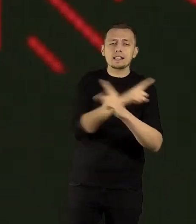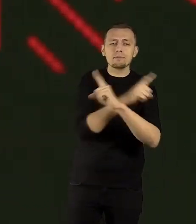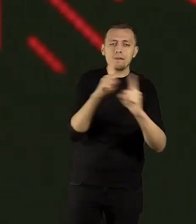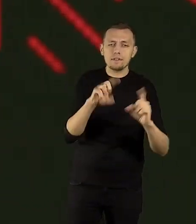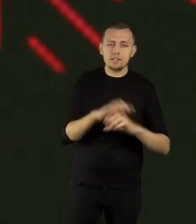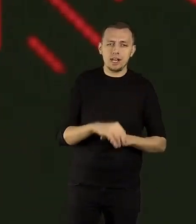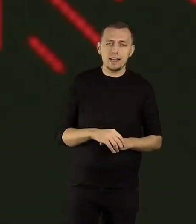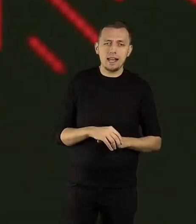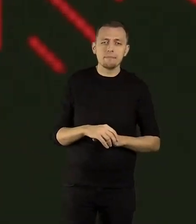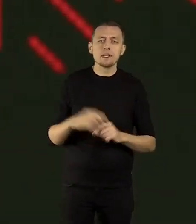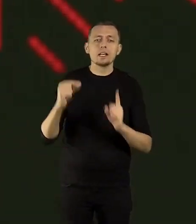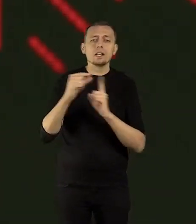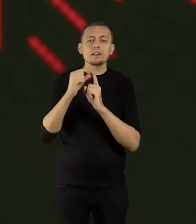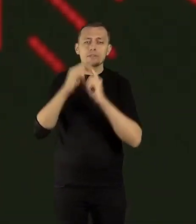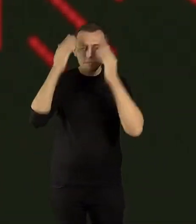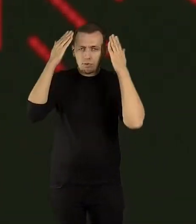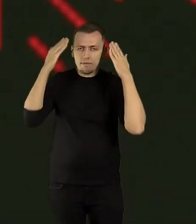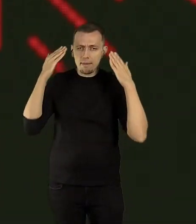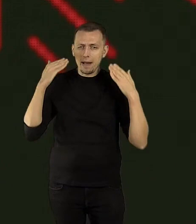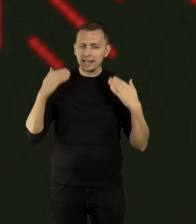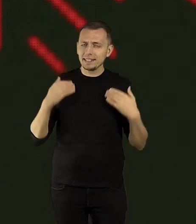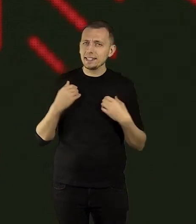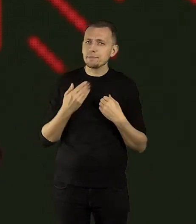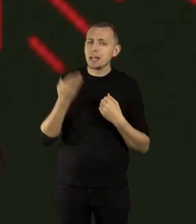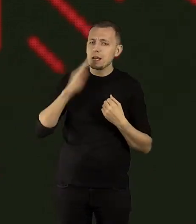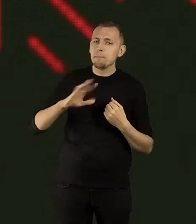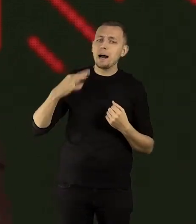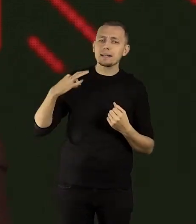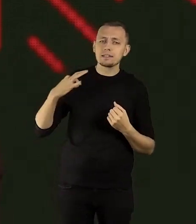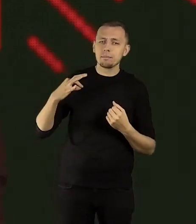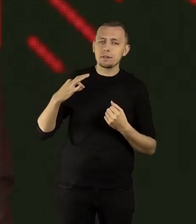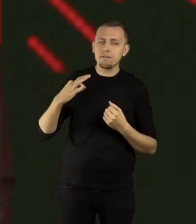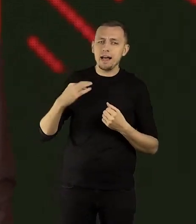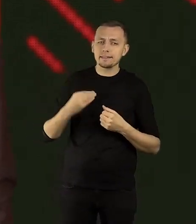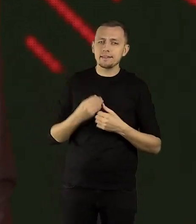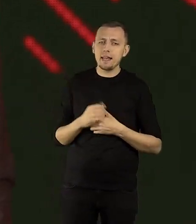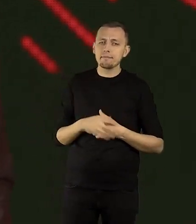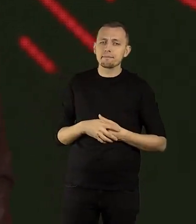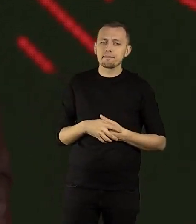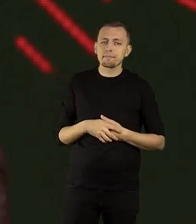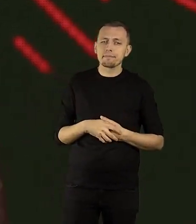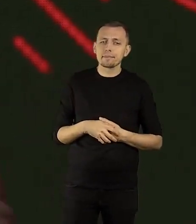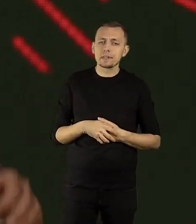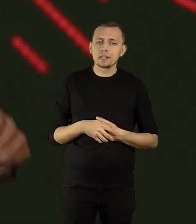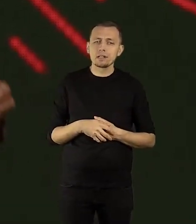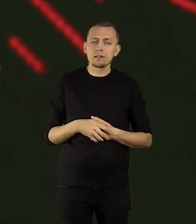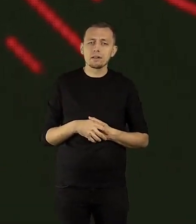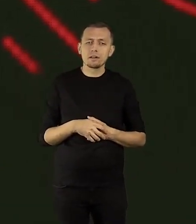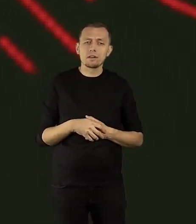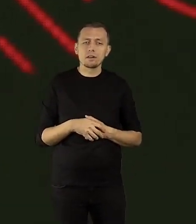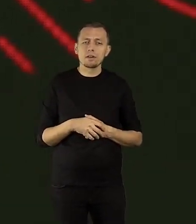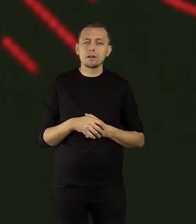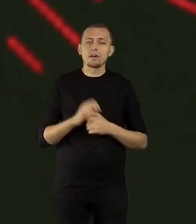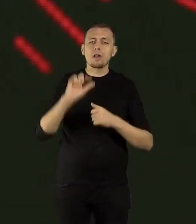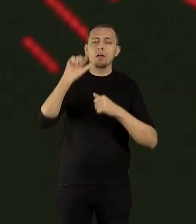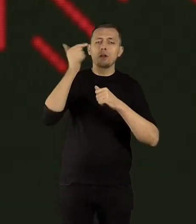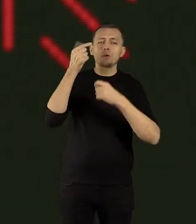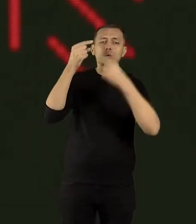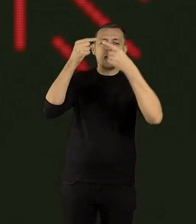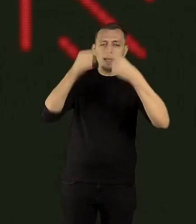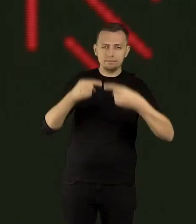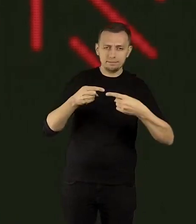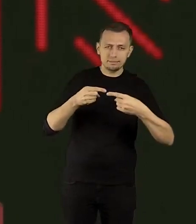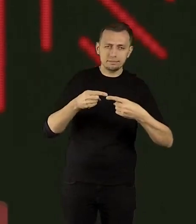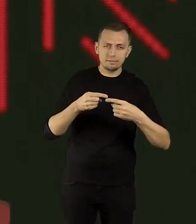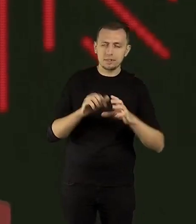jej punkt widzenia jest skierowany do wewnątrz. A w zwrotce drugiej wydaje się, że Maria